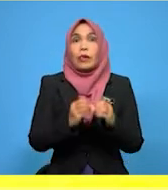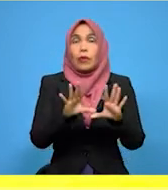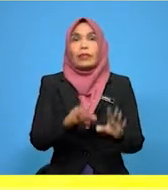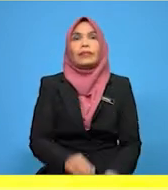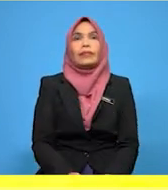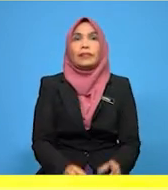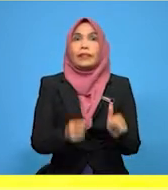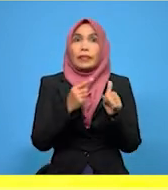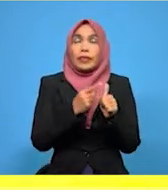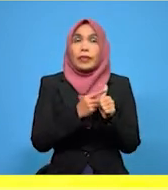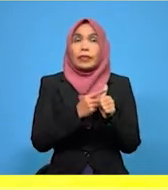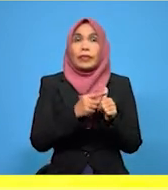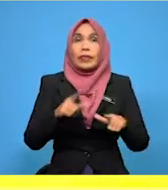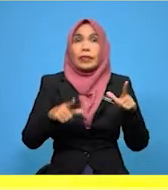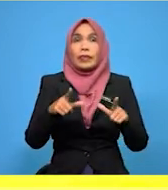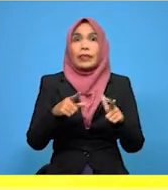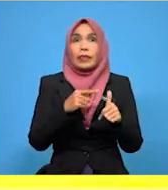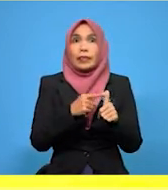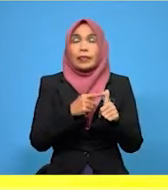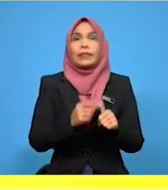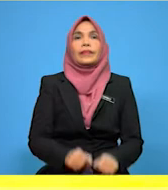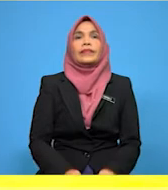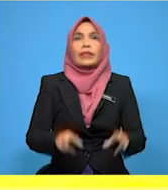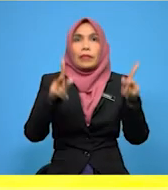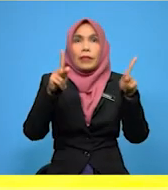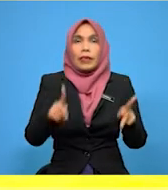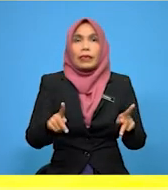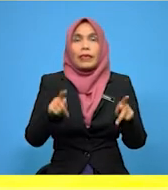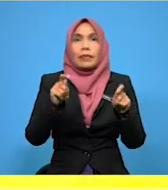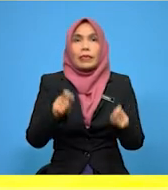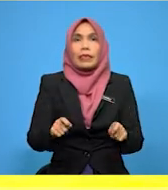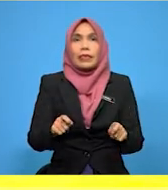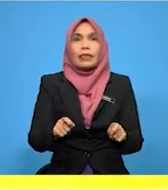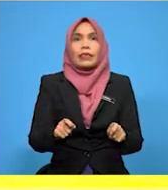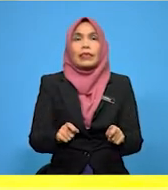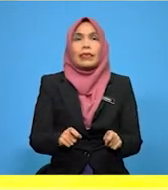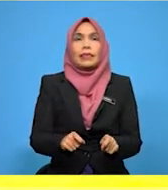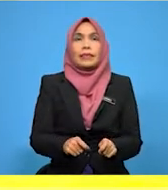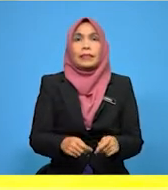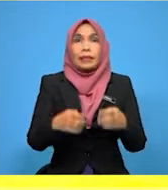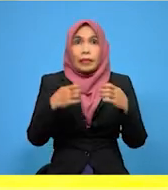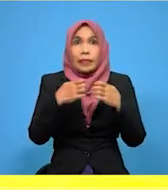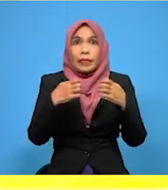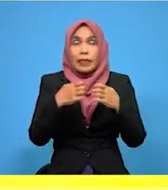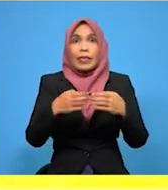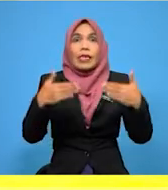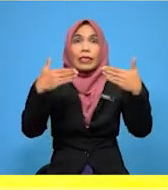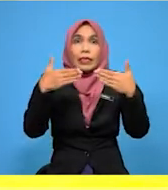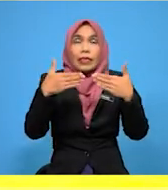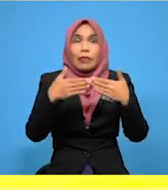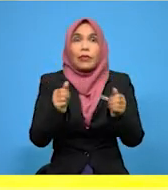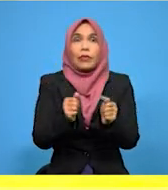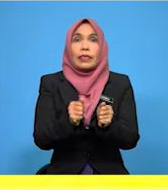Langkah pertama yang dilakukan ialah pelajar perlu memastikan mesin penggradean bersambung dengan punca